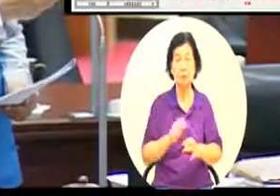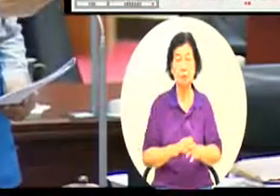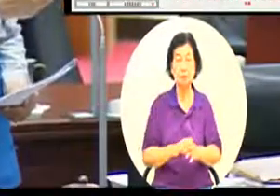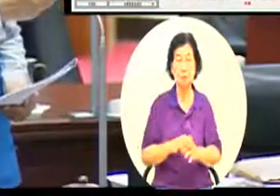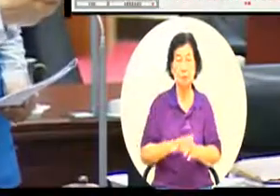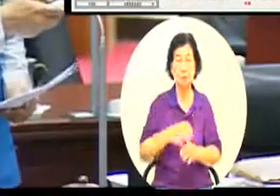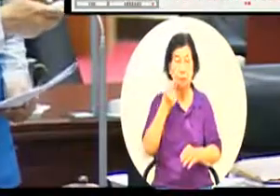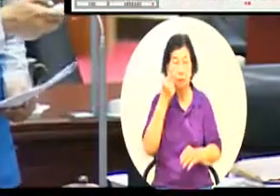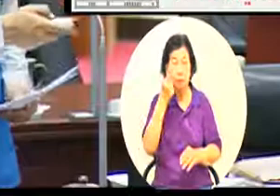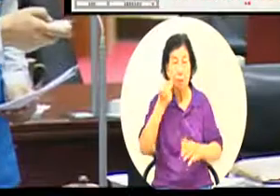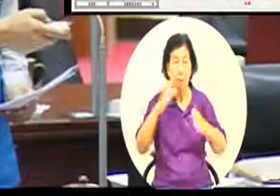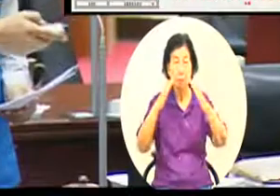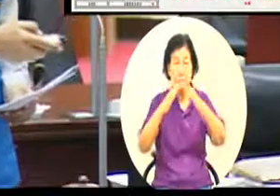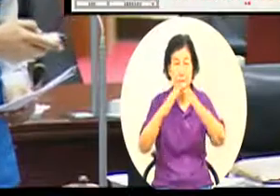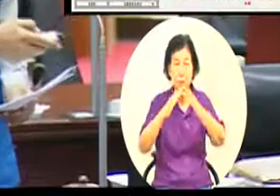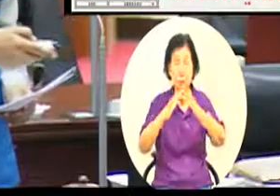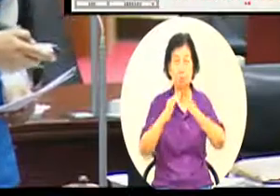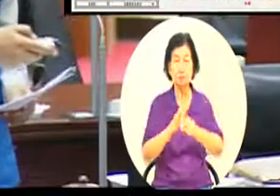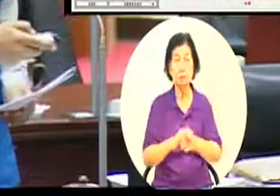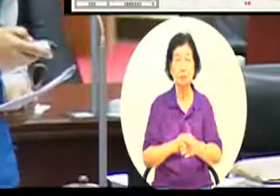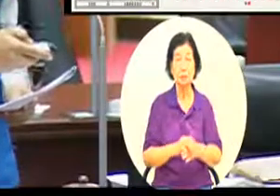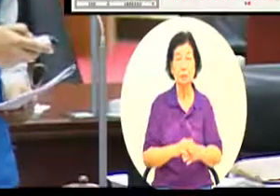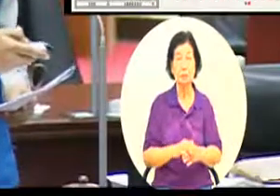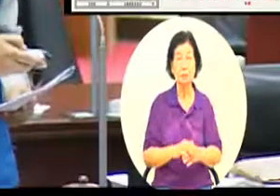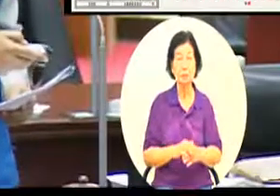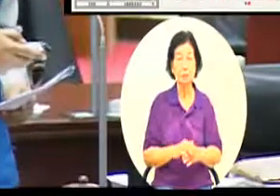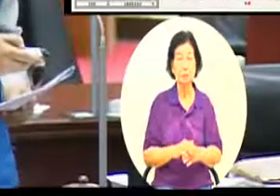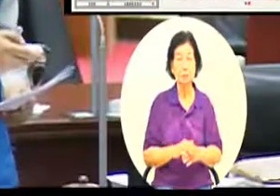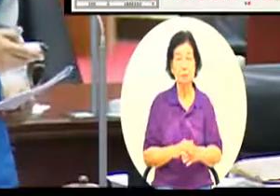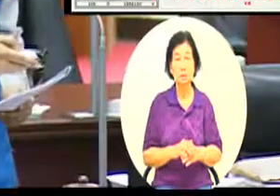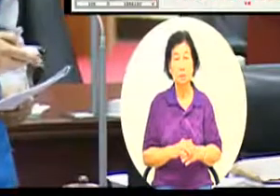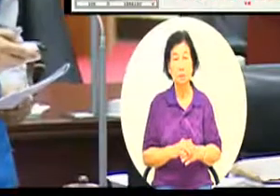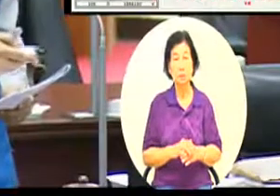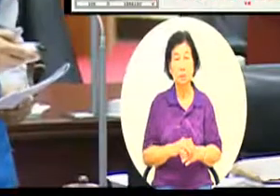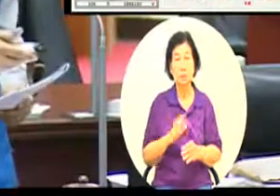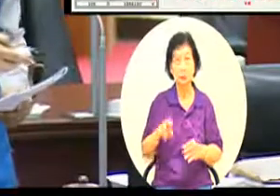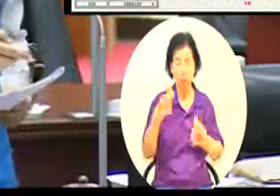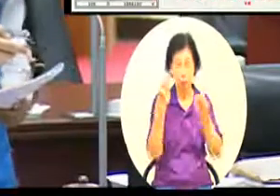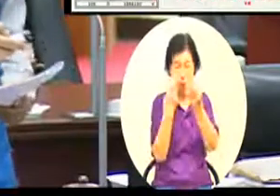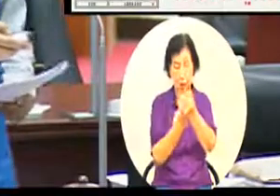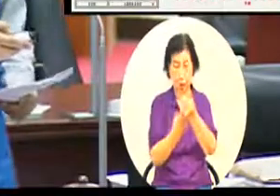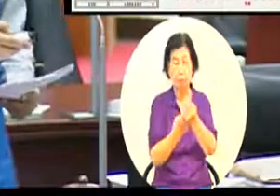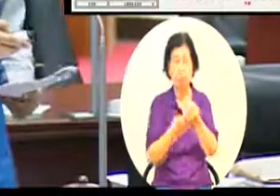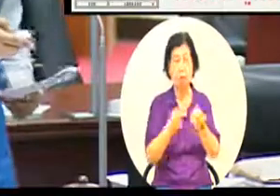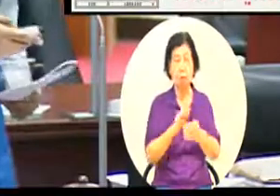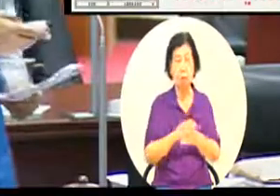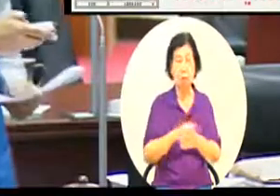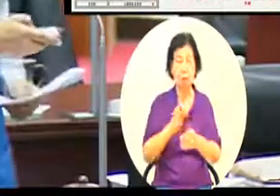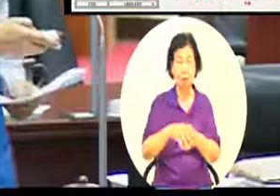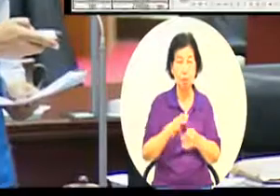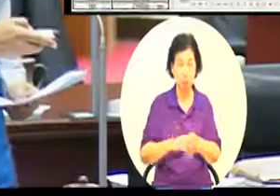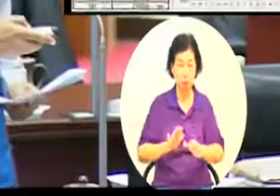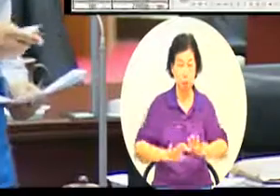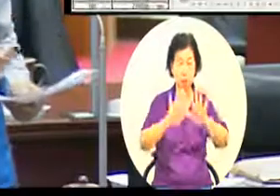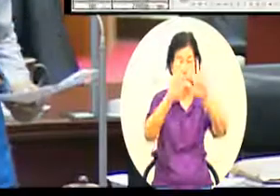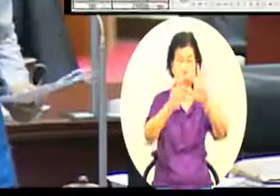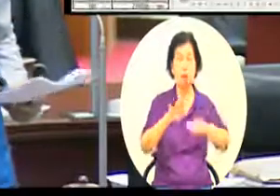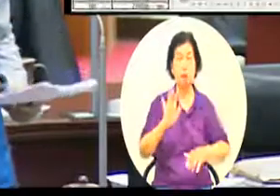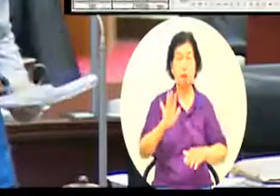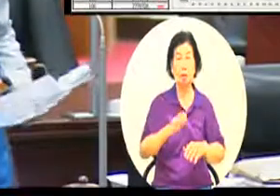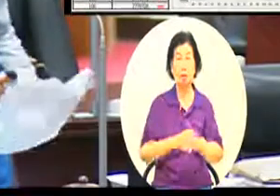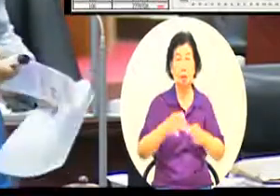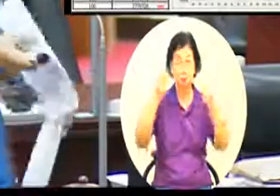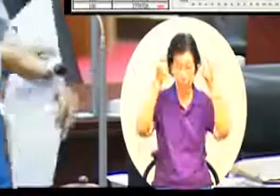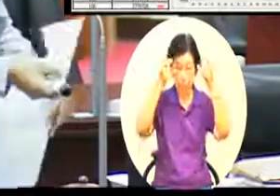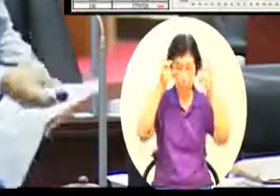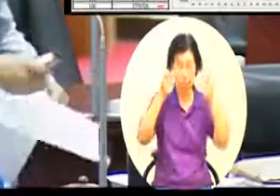看他们都那个县市合并了的时候，他们都持续在上涨，这是高雄市的一个